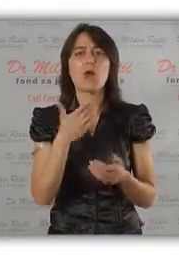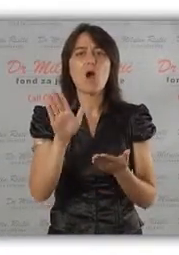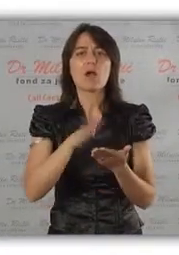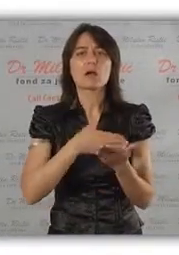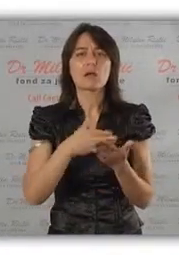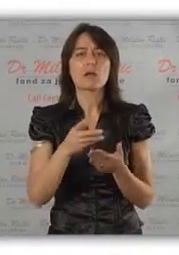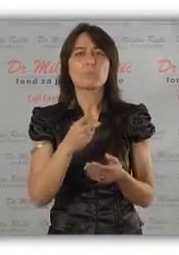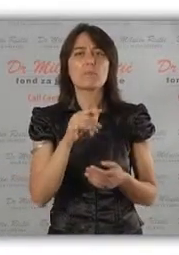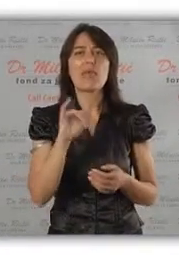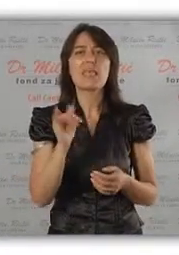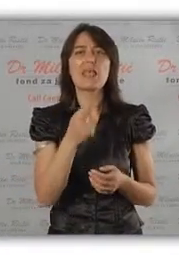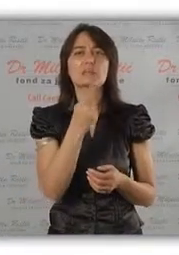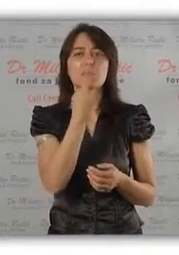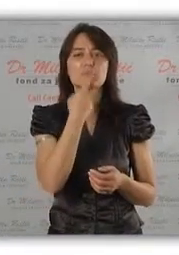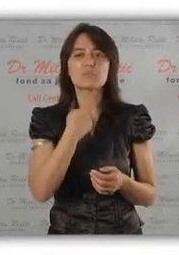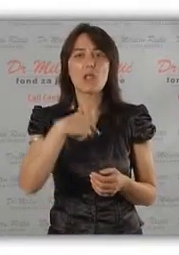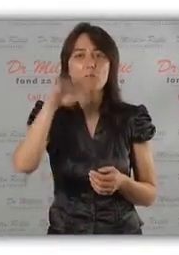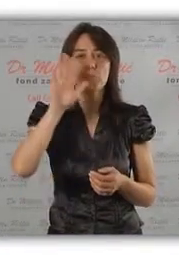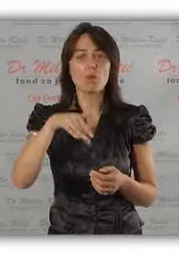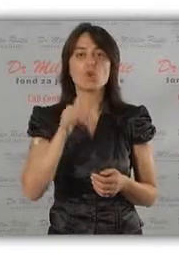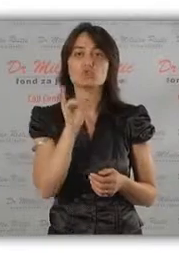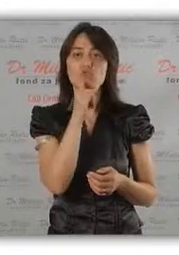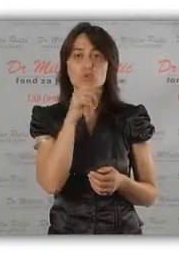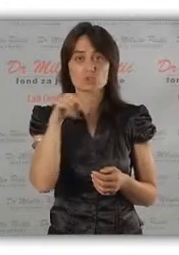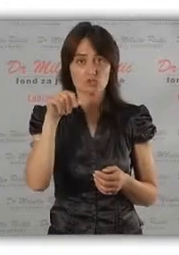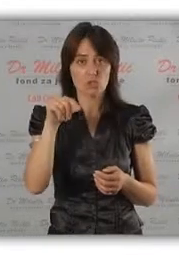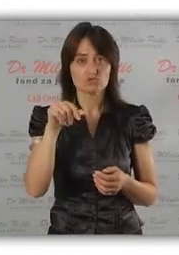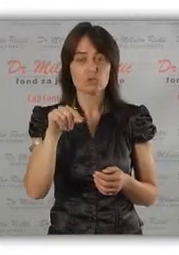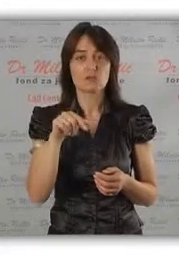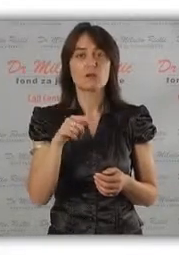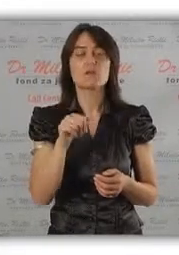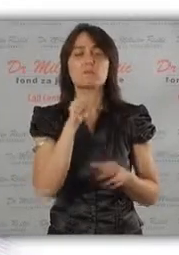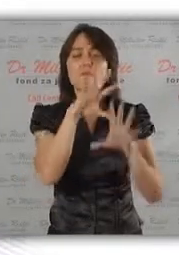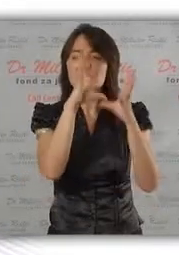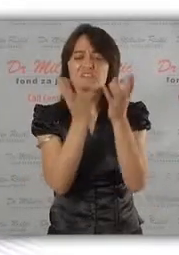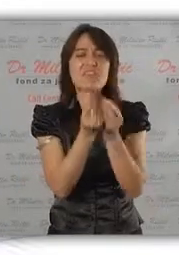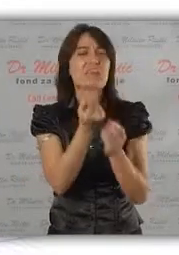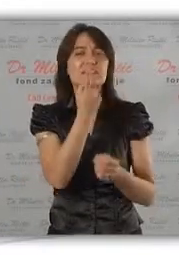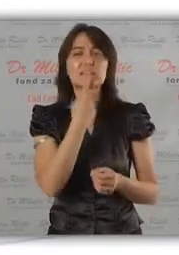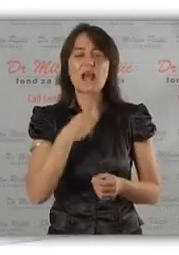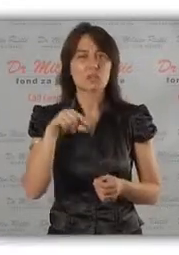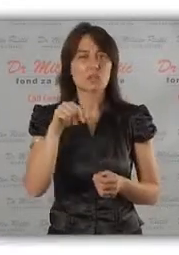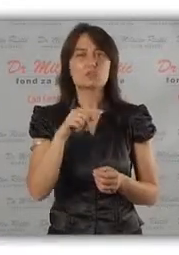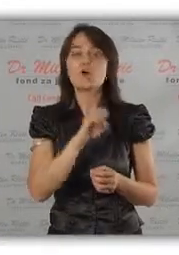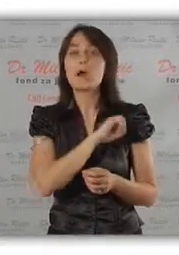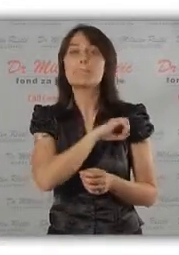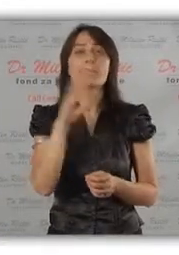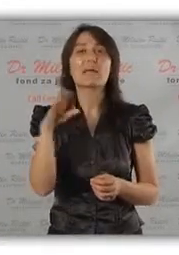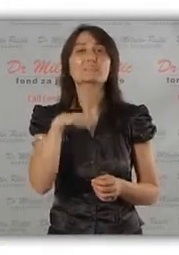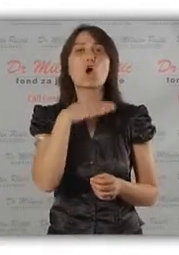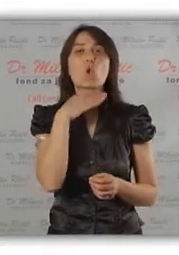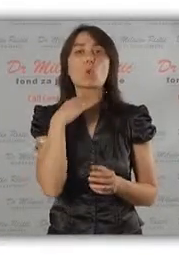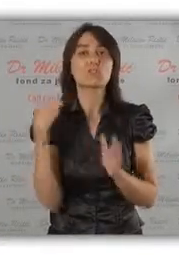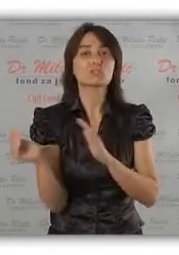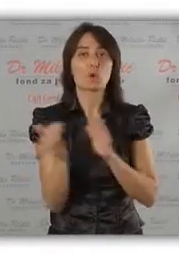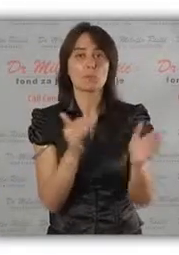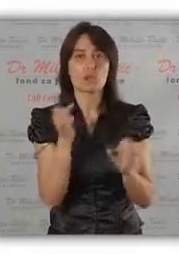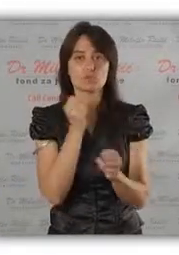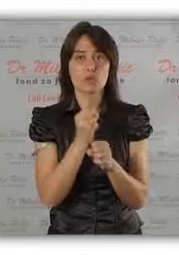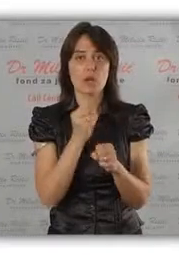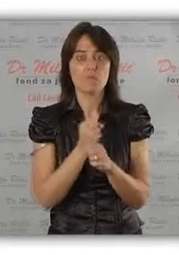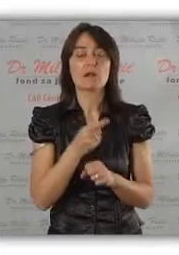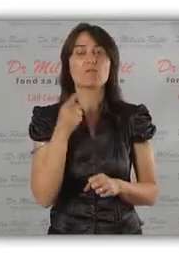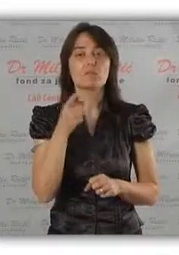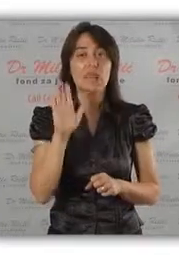često karamelizacijom ječmenog slada boji žuti šećer i dozvoljeni su svi slatkiši napravljeni znači